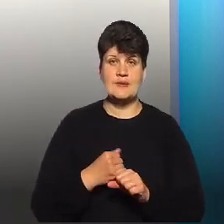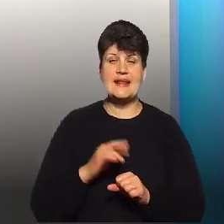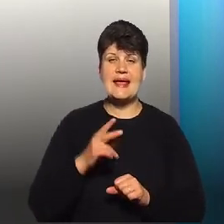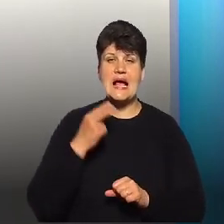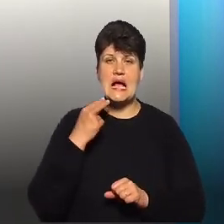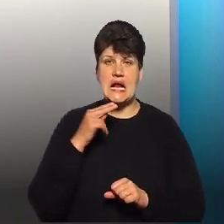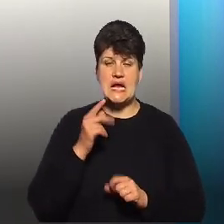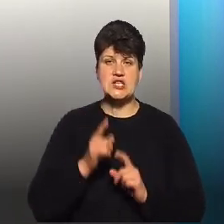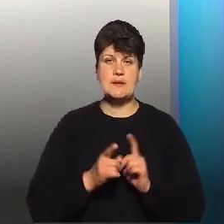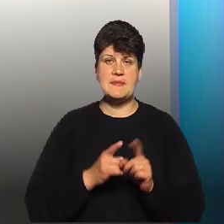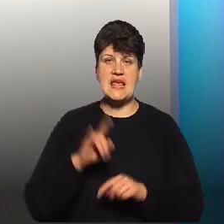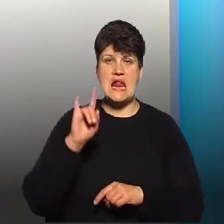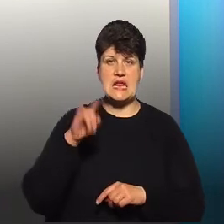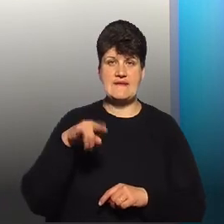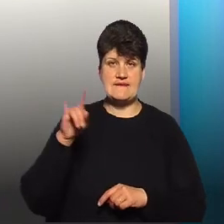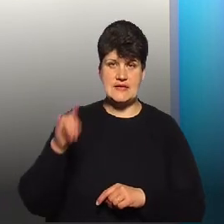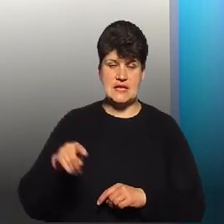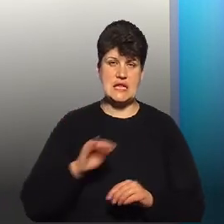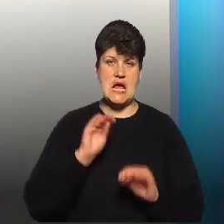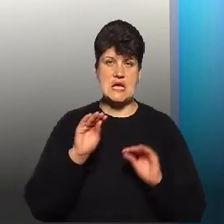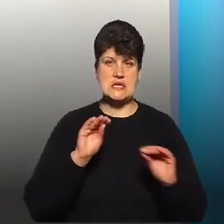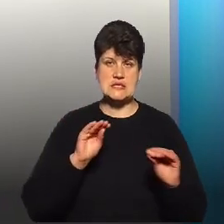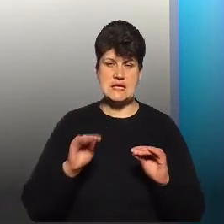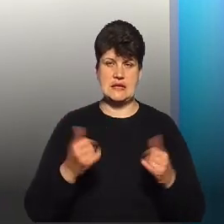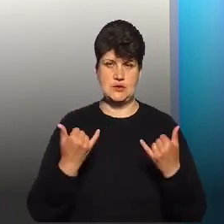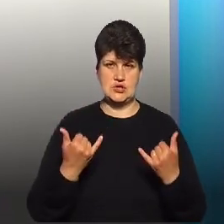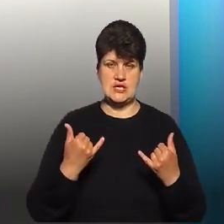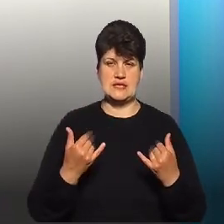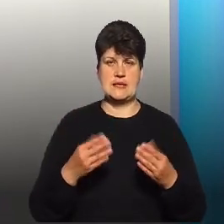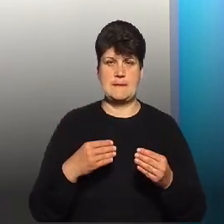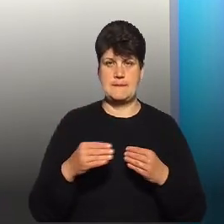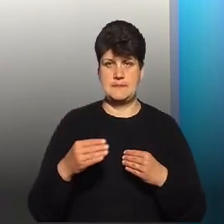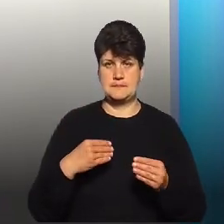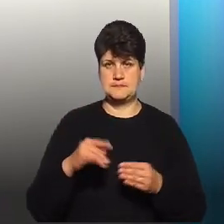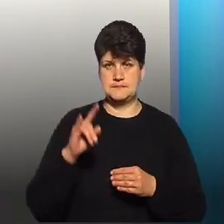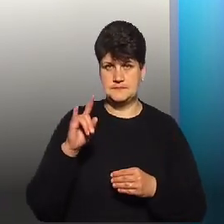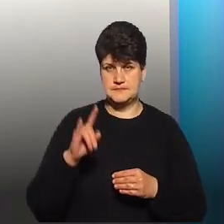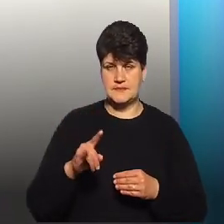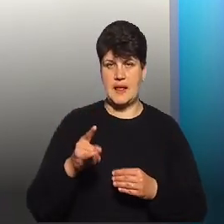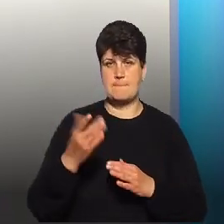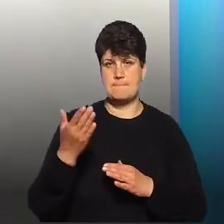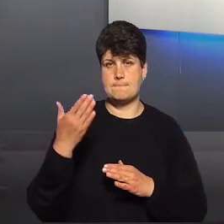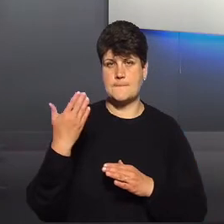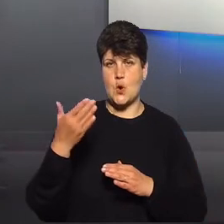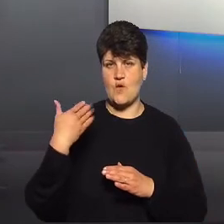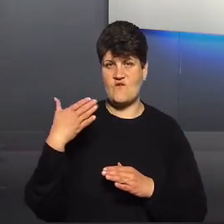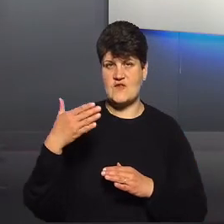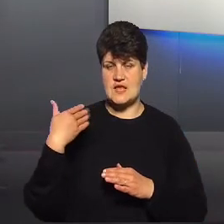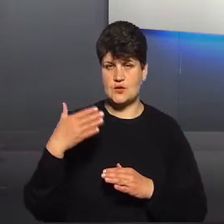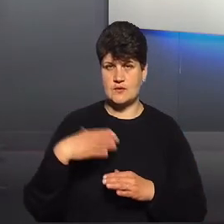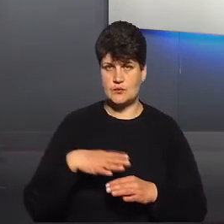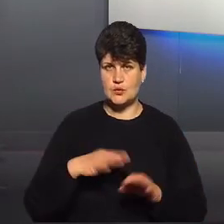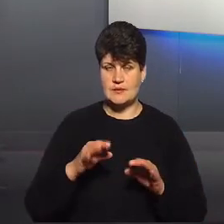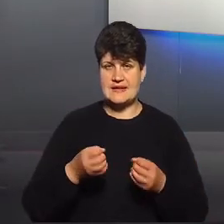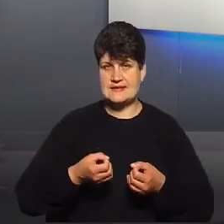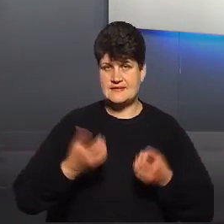міняли вікна і ставили вікна вже сучасні, щоб могли б люди, було провітрювання нормальне, і світло, і таке